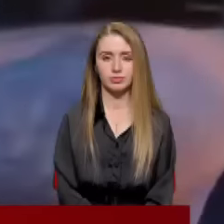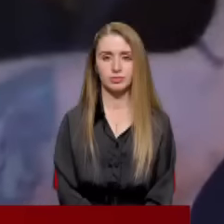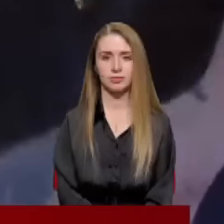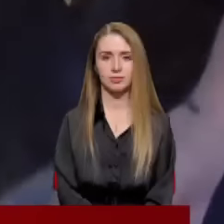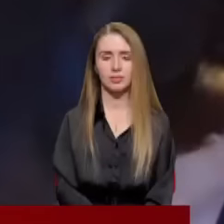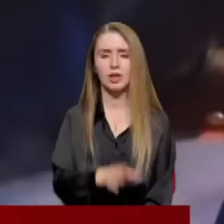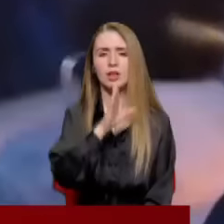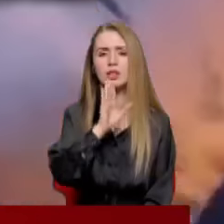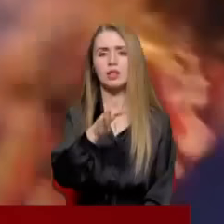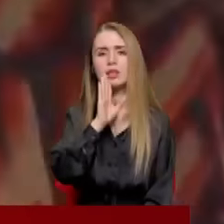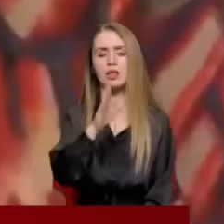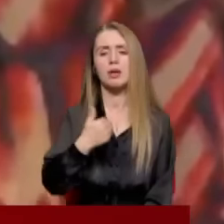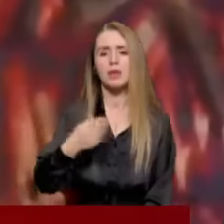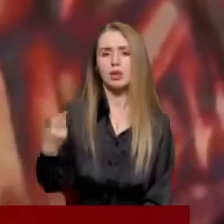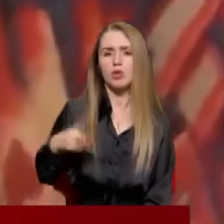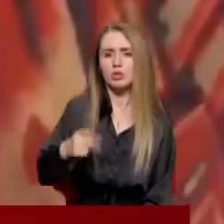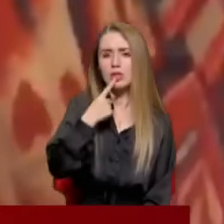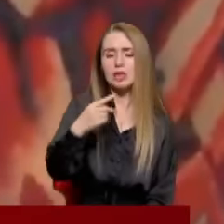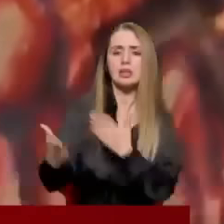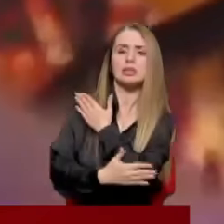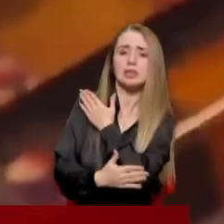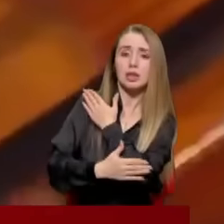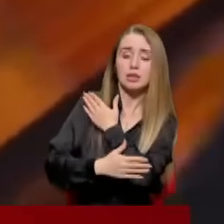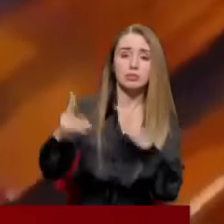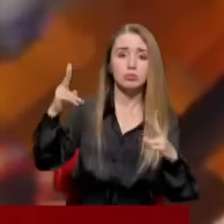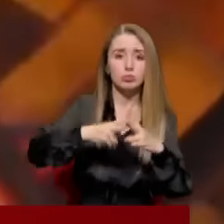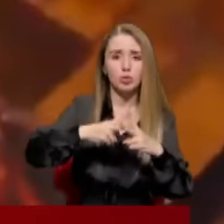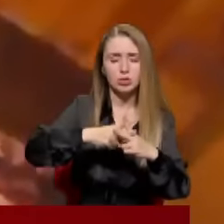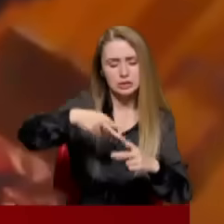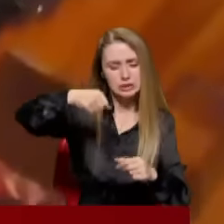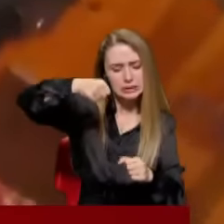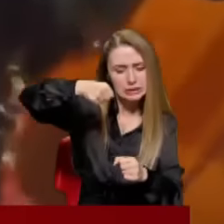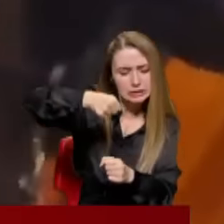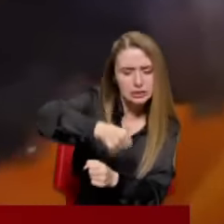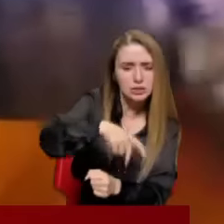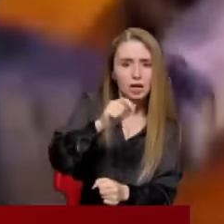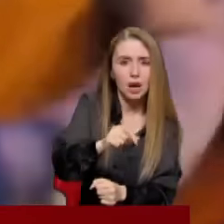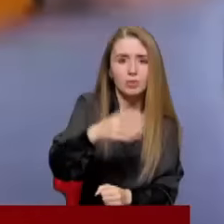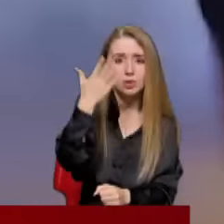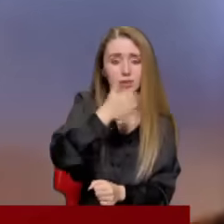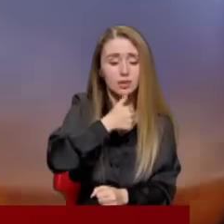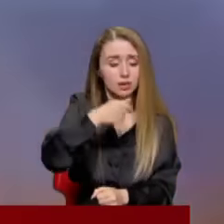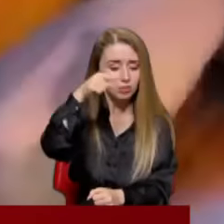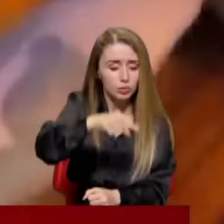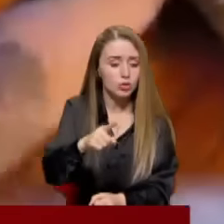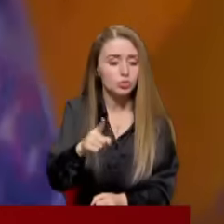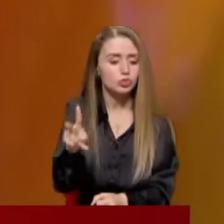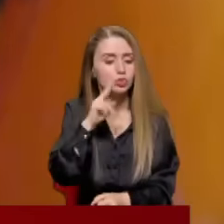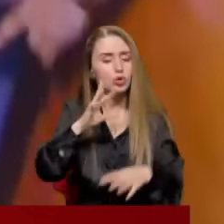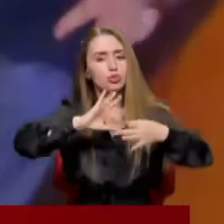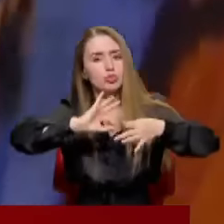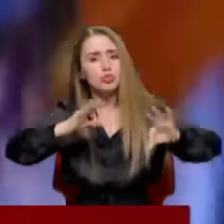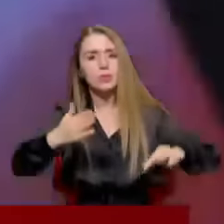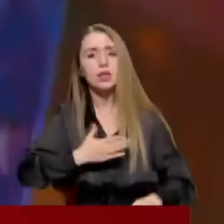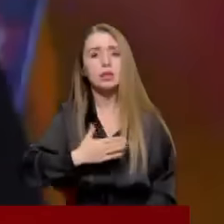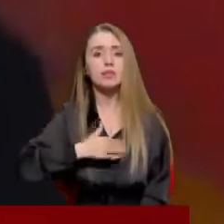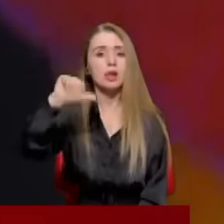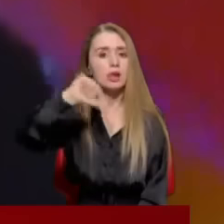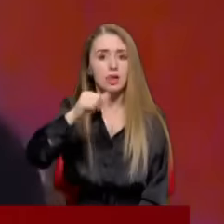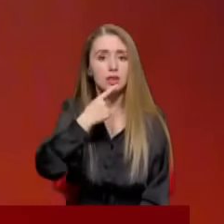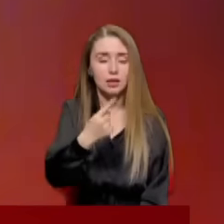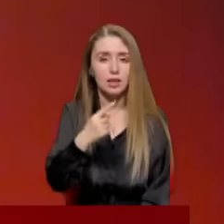Defalarca beni öldürecekler dedi, yardım istedi. Polisin diziyle boynuna bastırdığı siyahi adamın son sözleri nefes alamıyorum